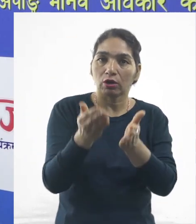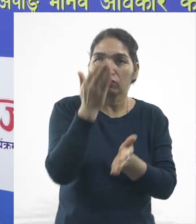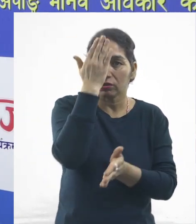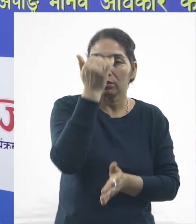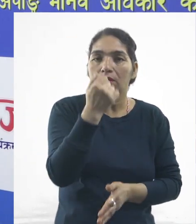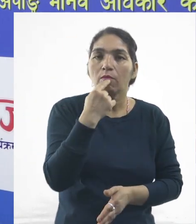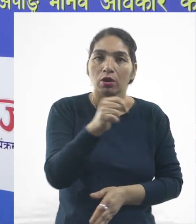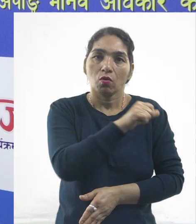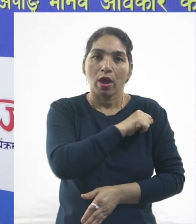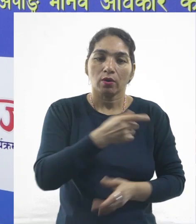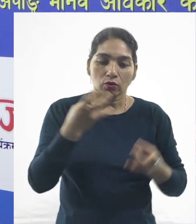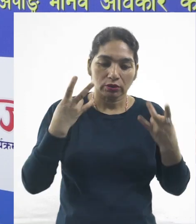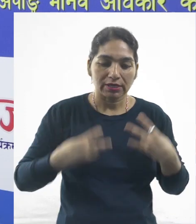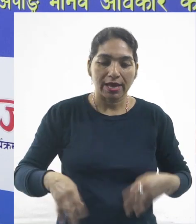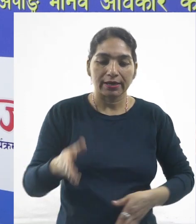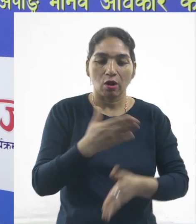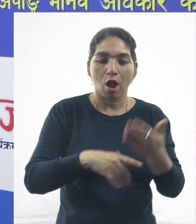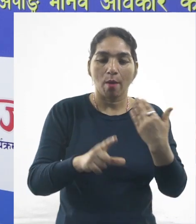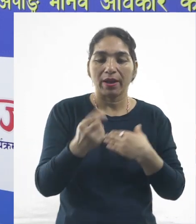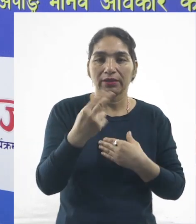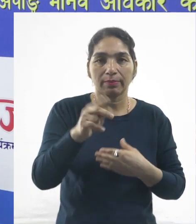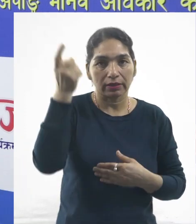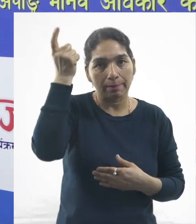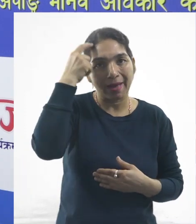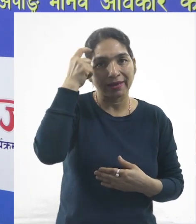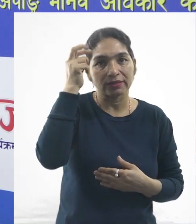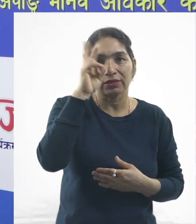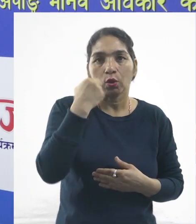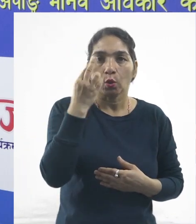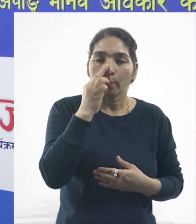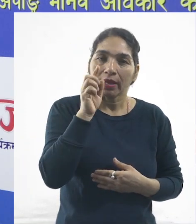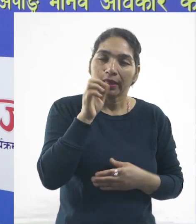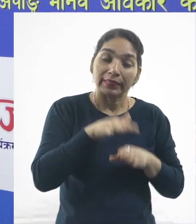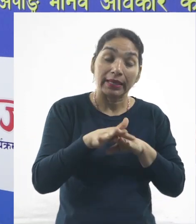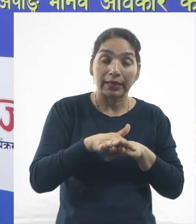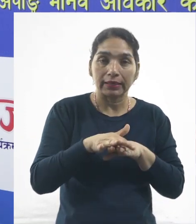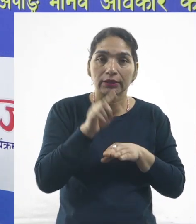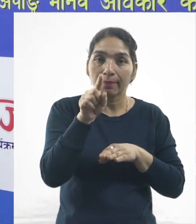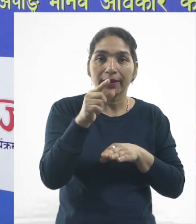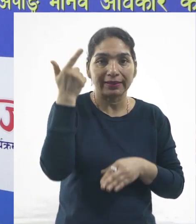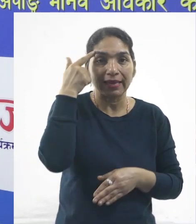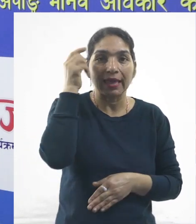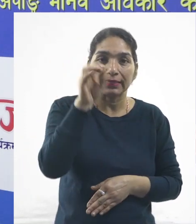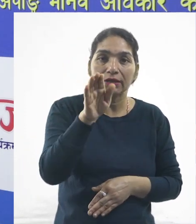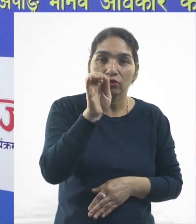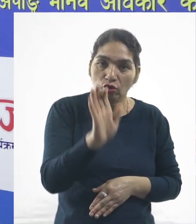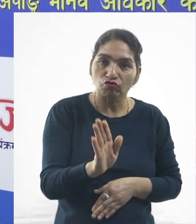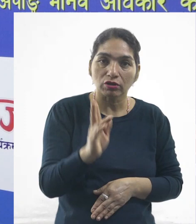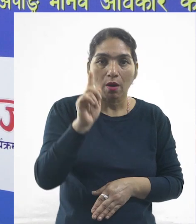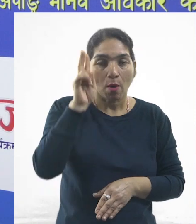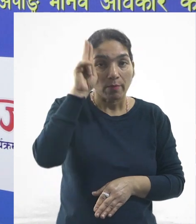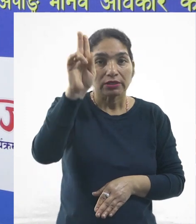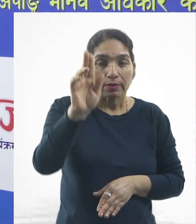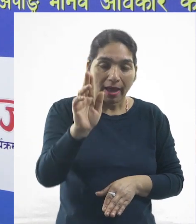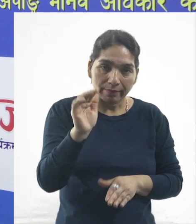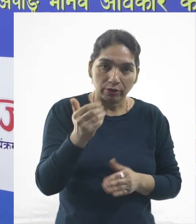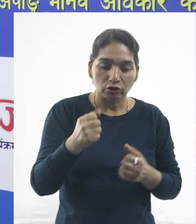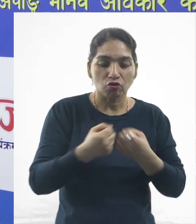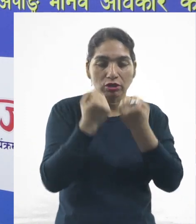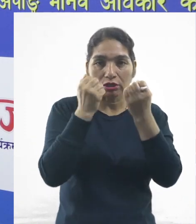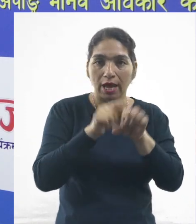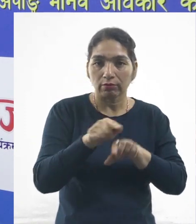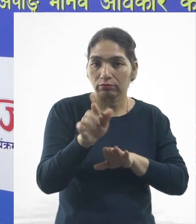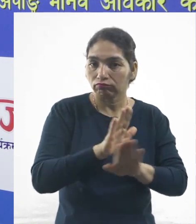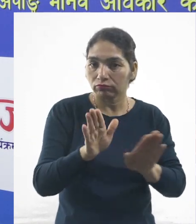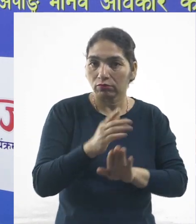उहाँको शारीरिक अपाङ्गता भयो भने उहाँले मानसिक रूपमा धेरै कुराहरू तपाईँहरूलाई उहाँले ज्ञान दिनु सक्नुहुन्छ भोलि आए पनि उहाँलाई जस्तो आए पनि घटनाहरू नपरोस्